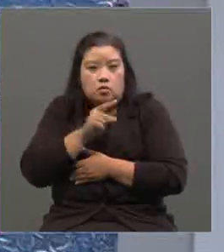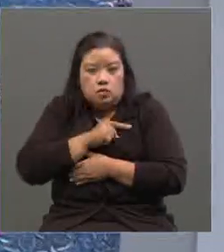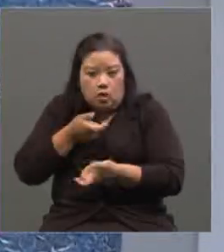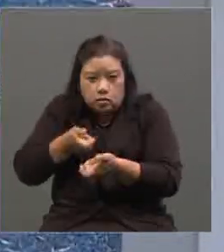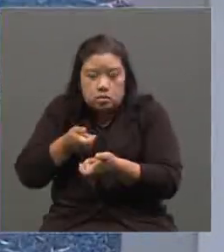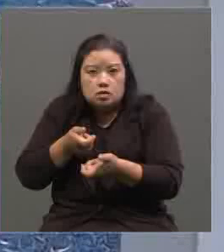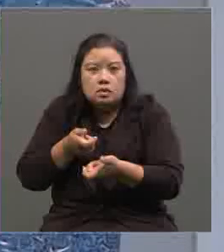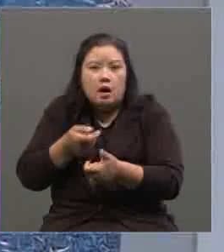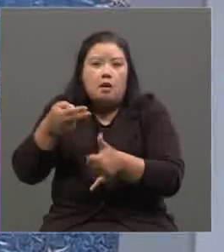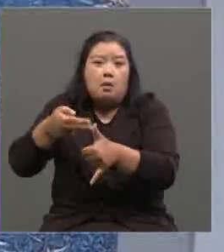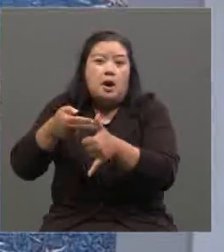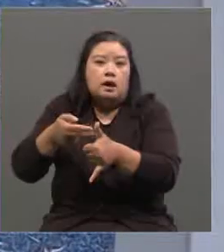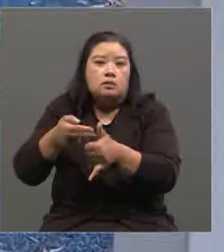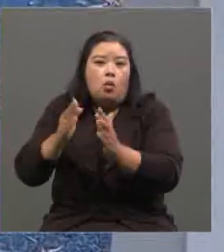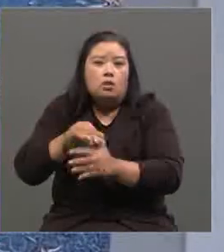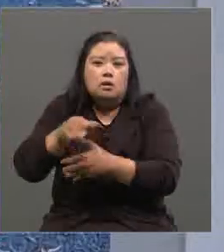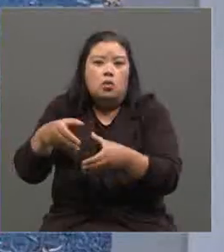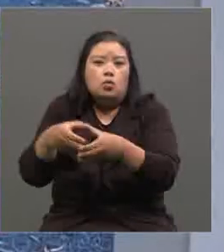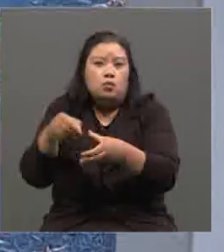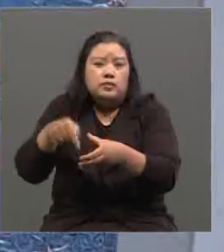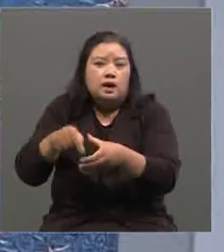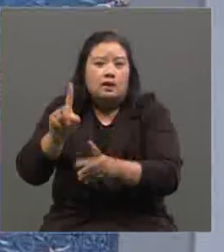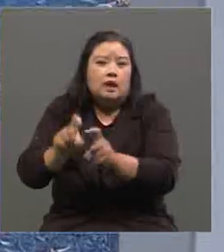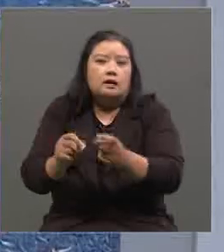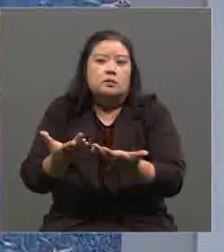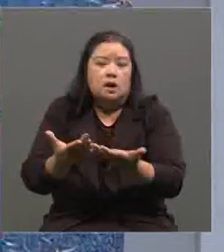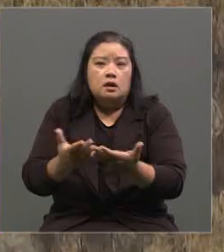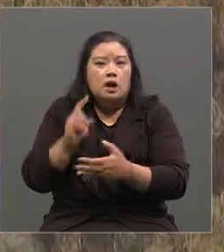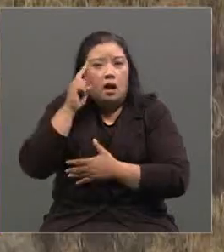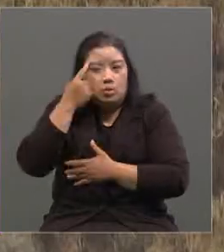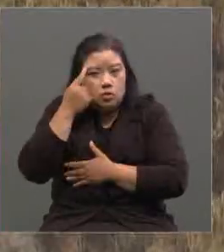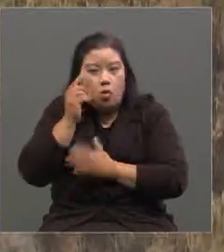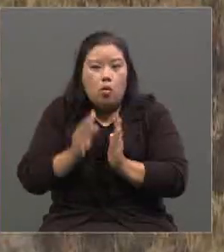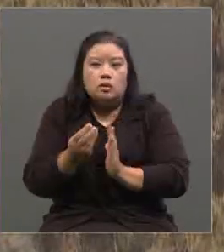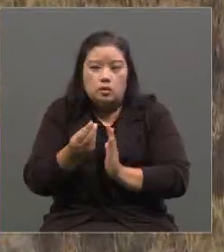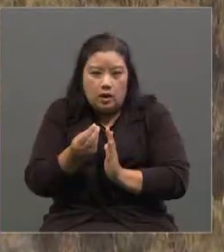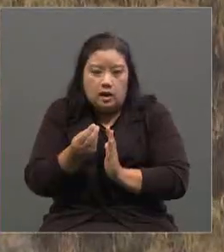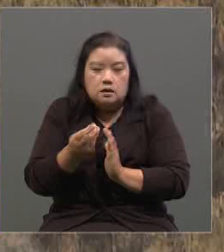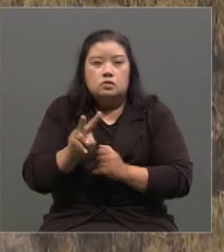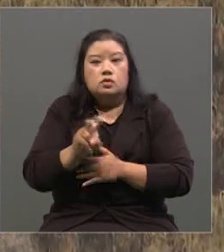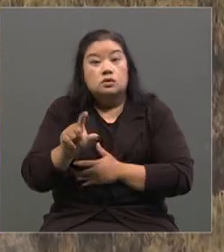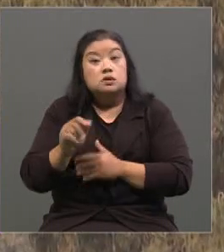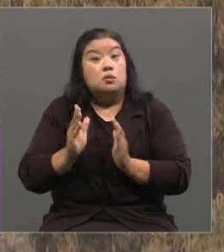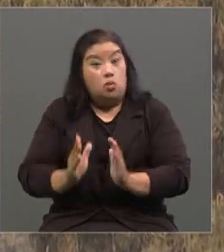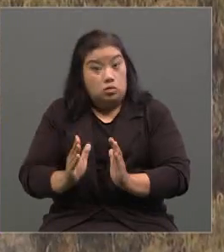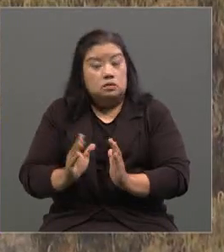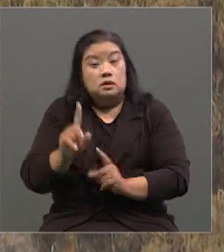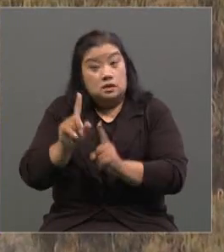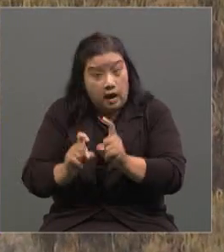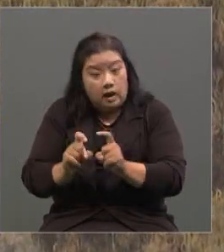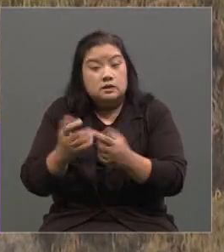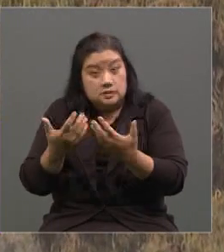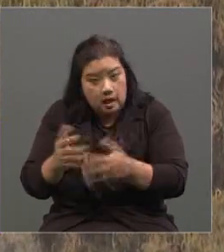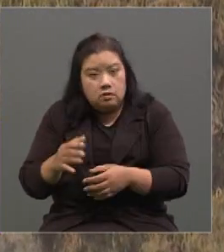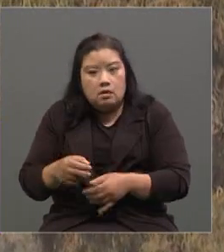กาซ่านั้นเสียชีวิตเนื่องจากว่าตอนนี้ไม่ทราบแน่ชัดนะครับว่าตัวประกันเหล่านั้นเนี่ยึซึ่งมีจำนวนกว่า 220คนนถูกควบคุมตัวไป